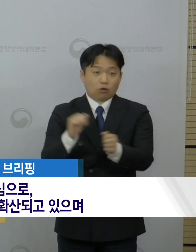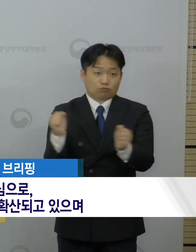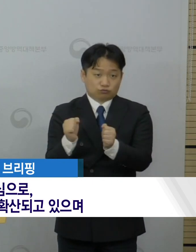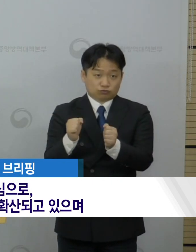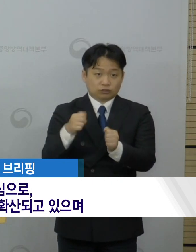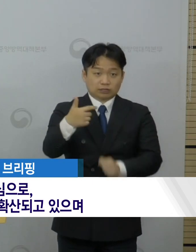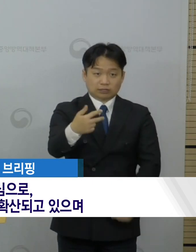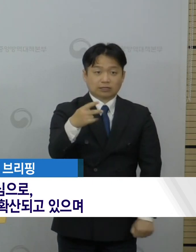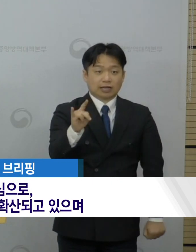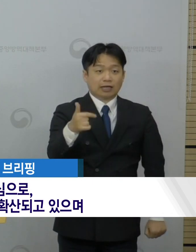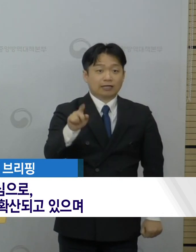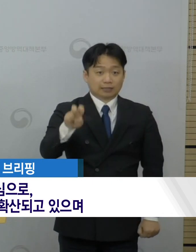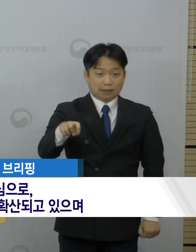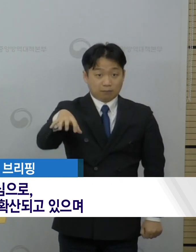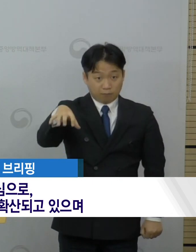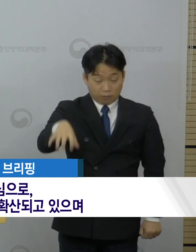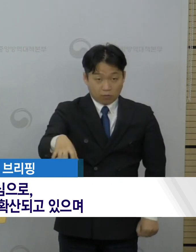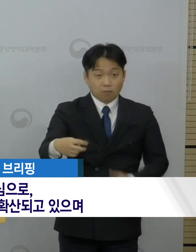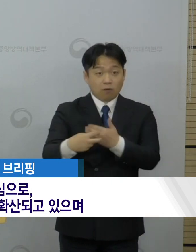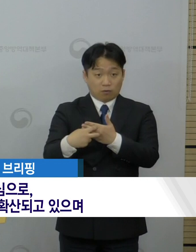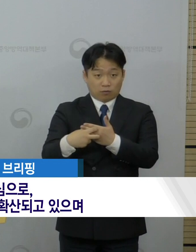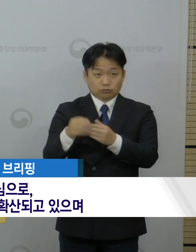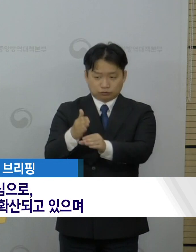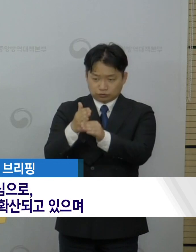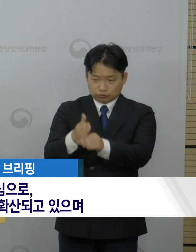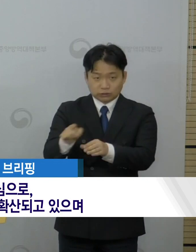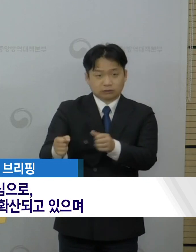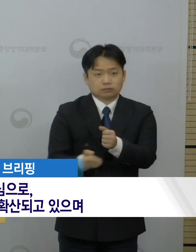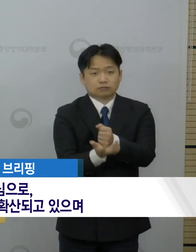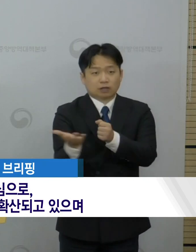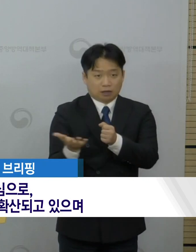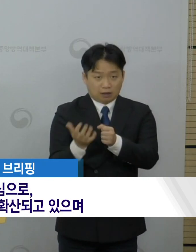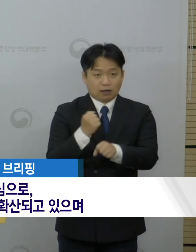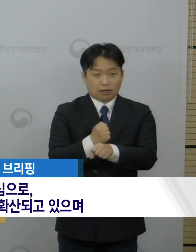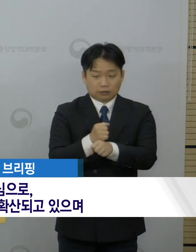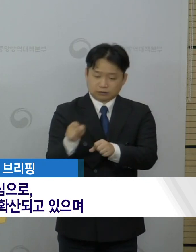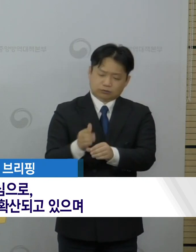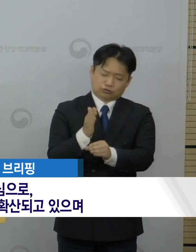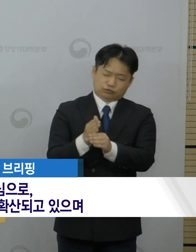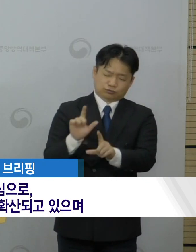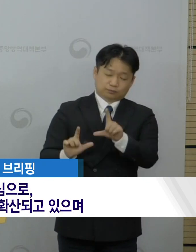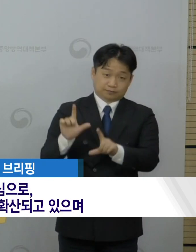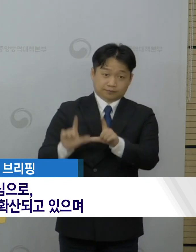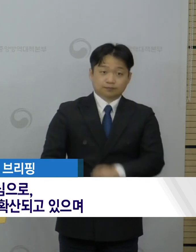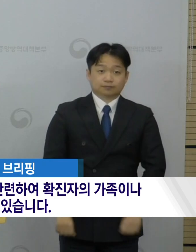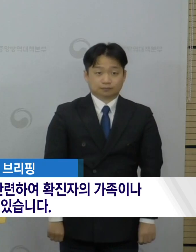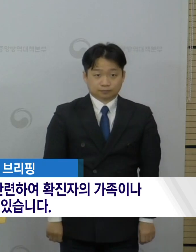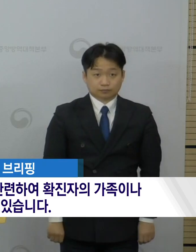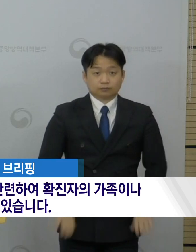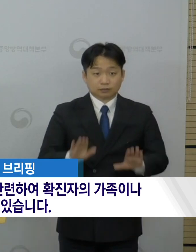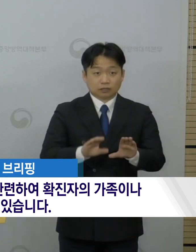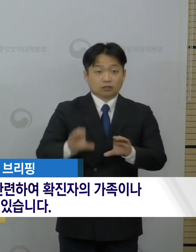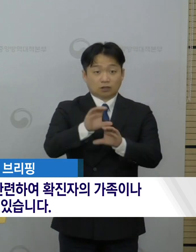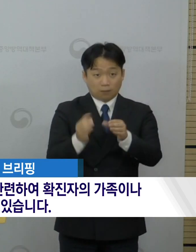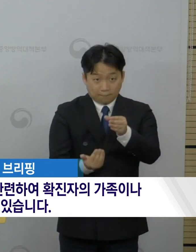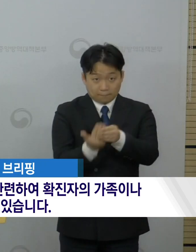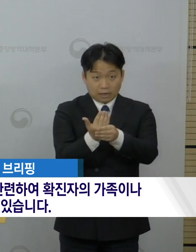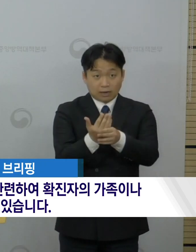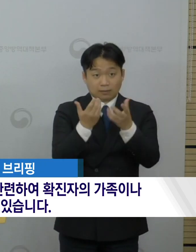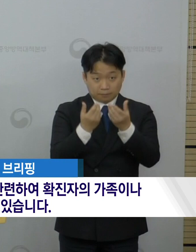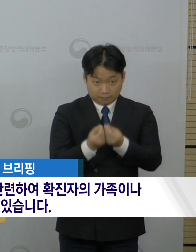청도의 대나 병원을 중심으로 지역사 의 전파가 확산되고 있으며 추가 발생 사례 또한